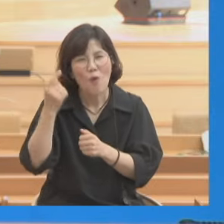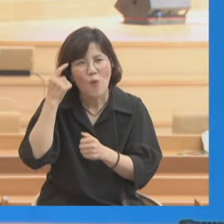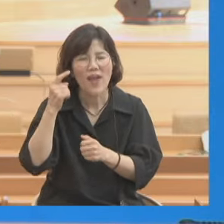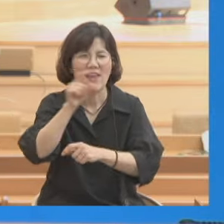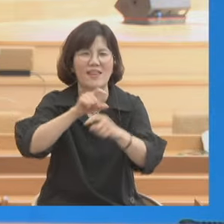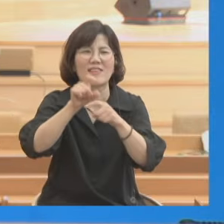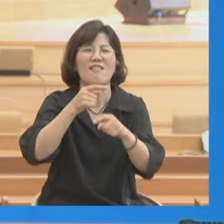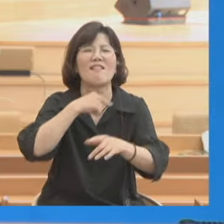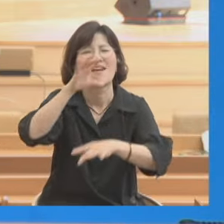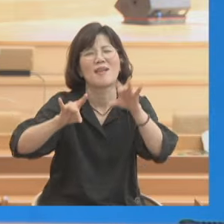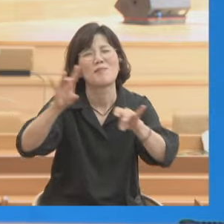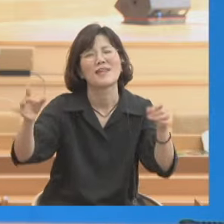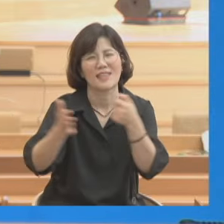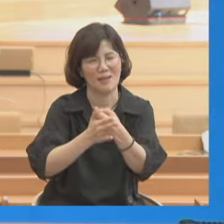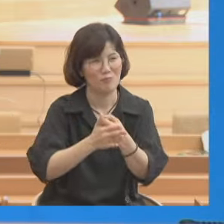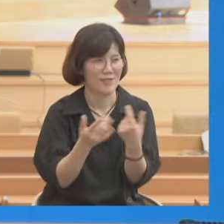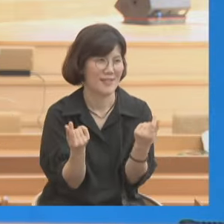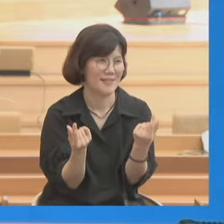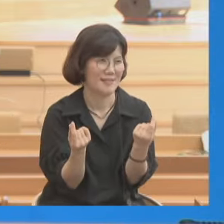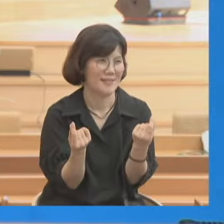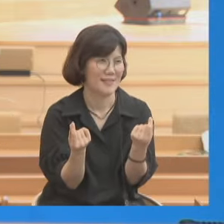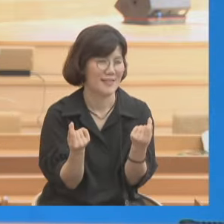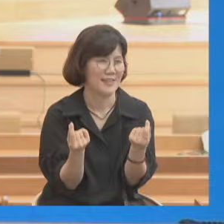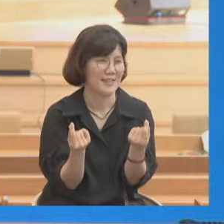목마르니까. 그래야 되죠.